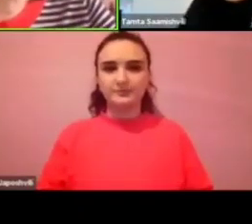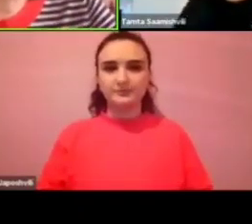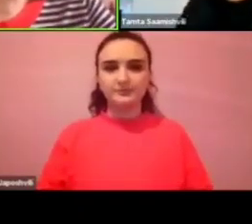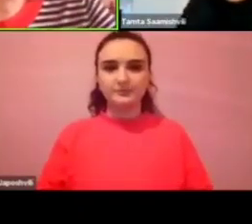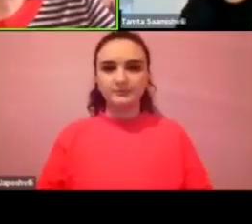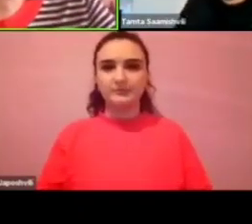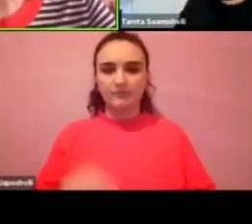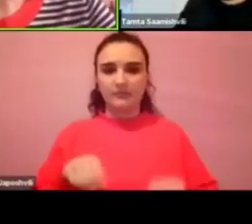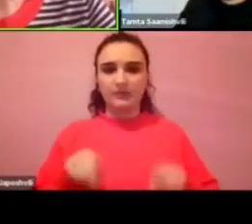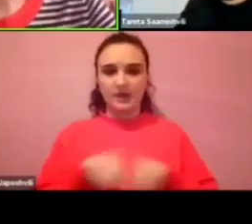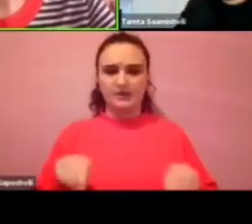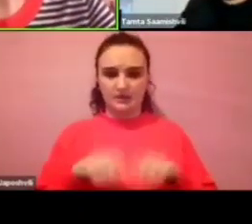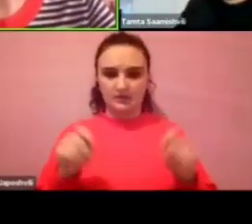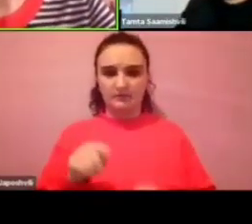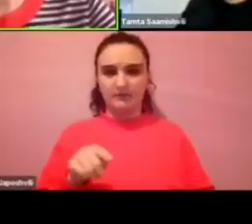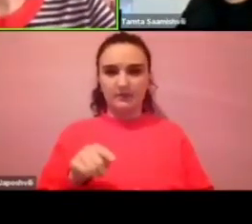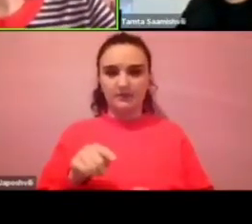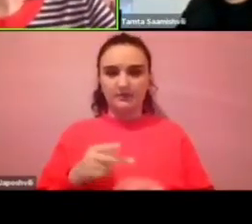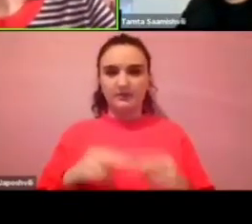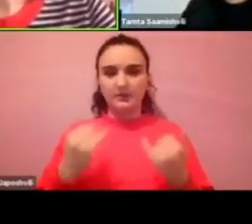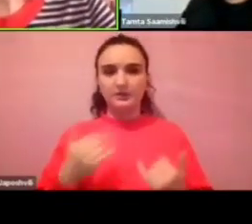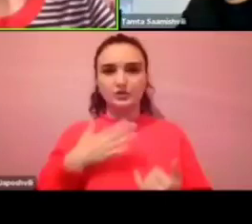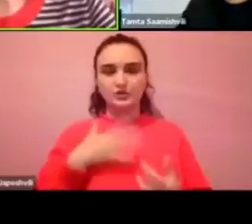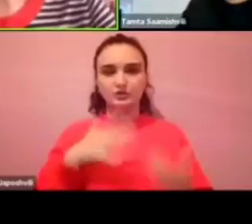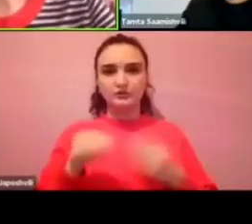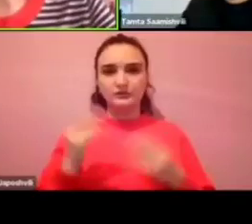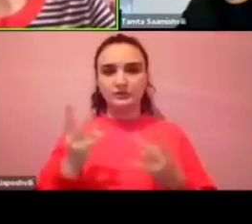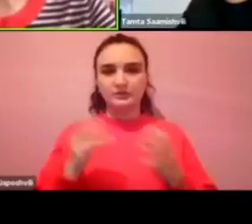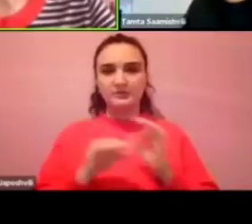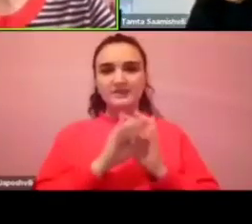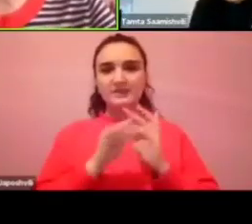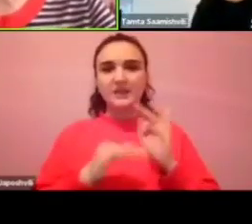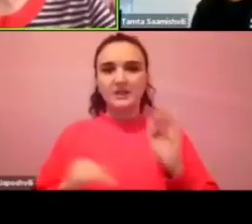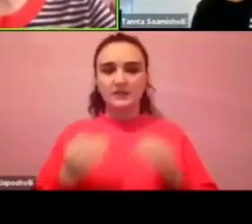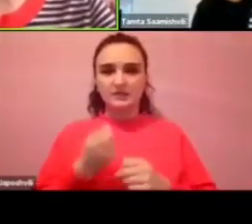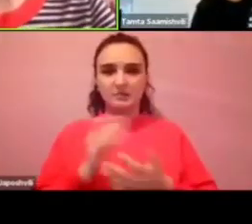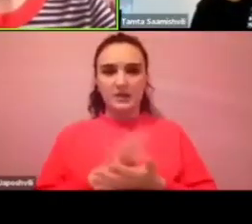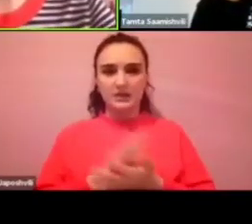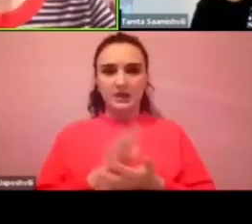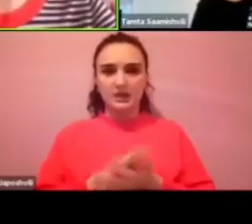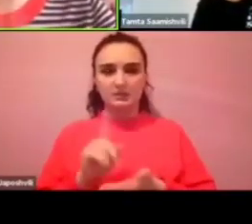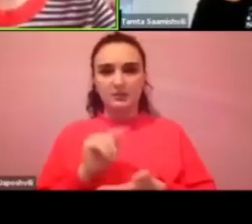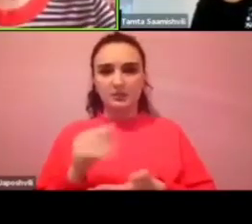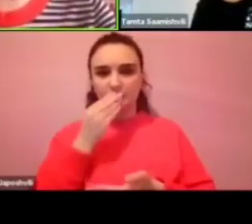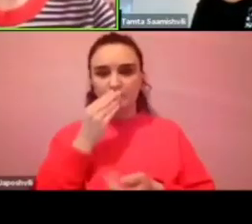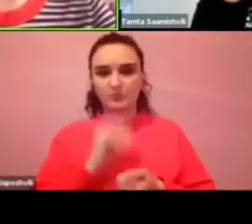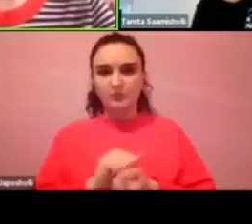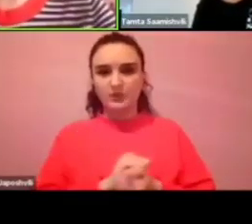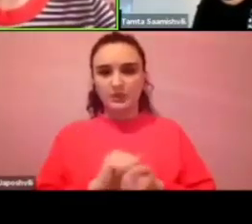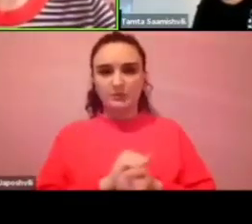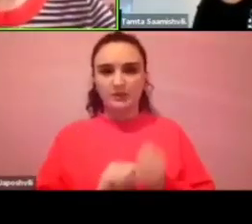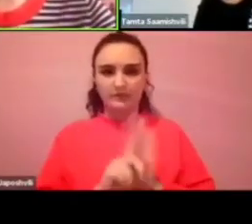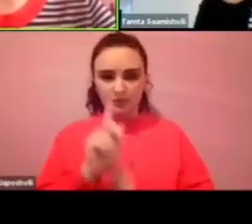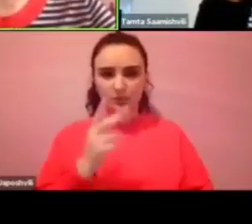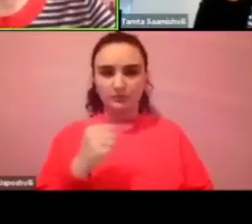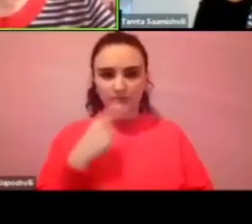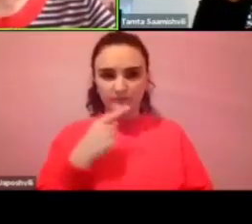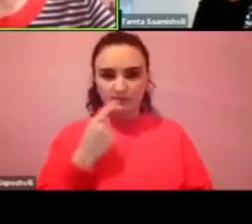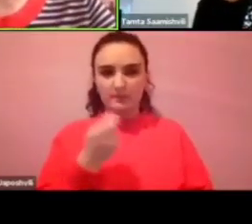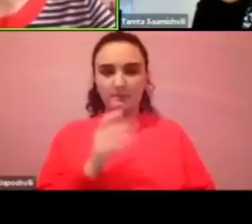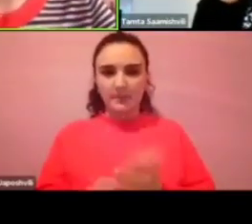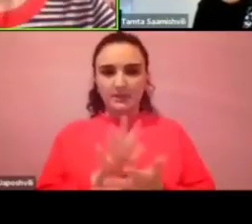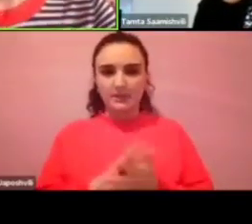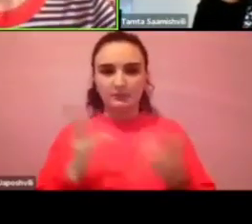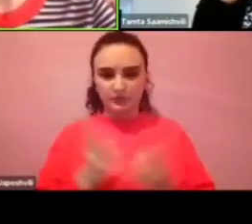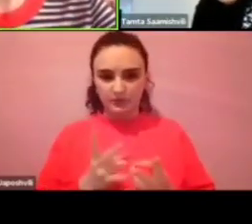აქაც დარღვევა, ხო? ეხა ჩვენ გჭირდება წვრილი ნაწლავის ბაქტერიები, რომ საჭმლის მონელება დავიწყოთ. ხო, ვთქვით, რომ ბაქტერიები